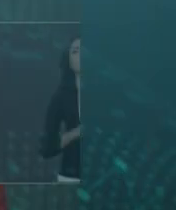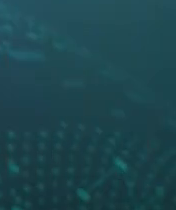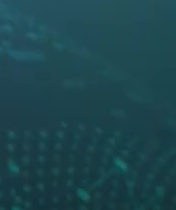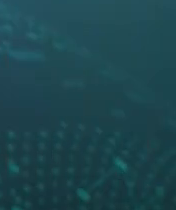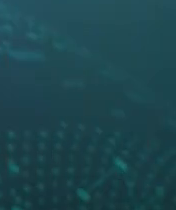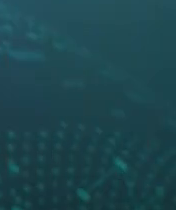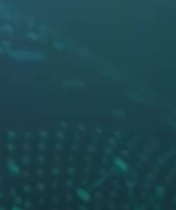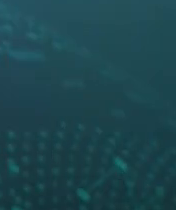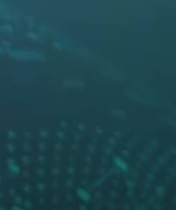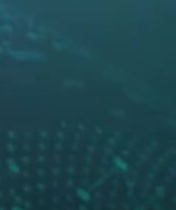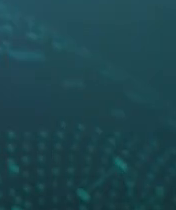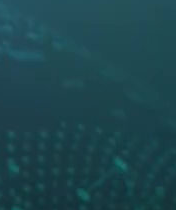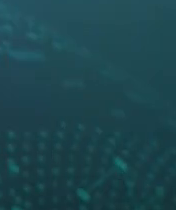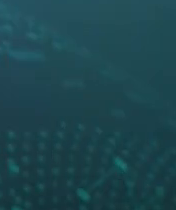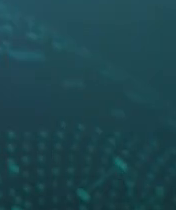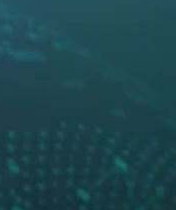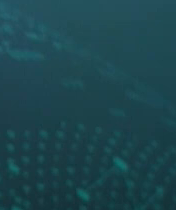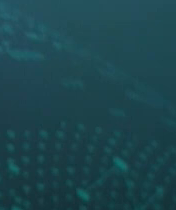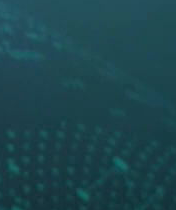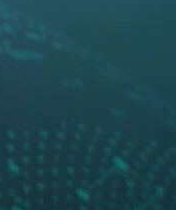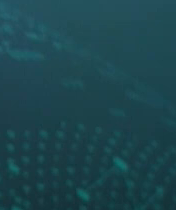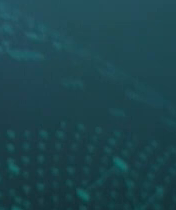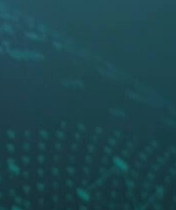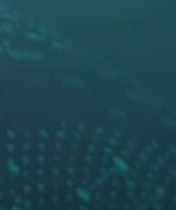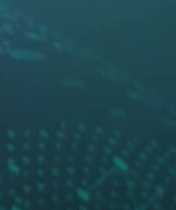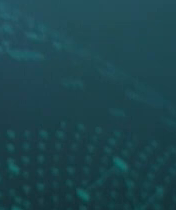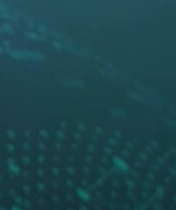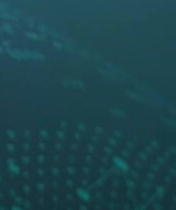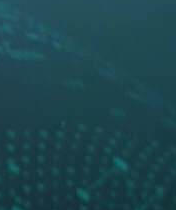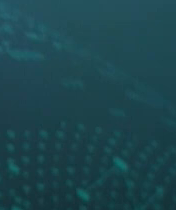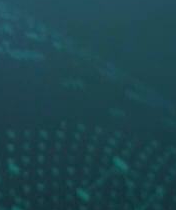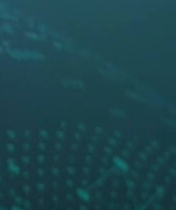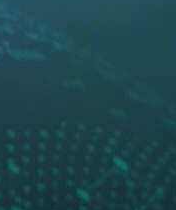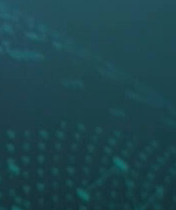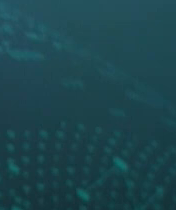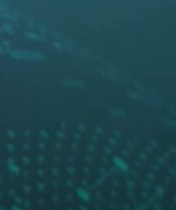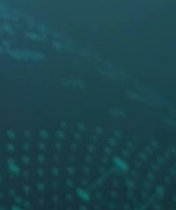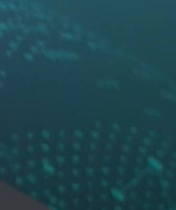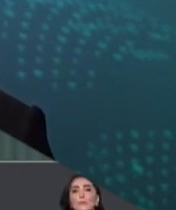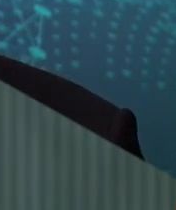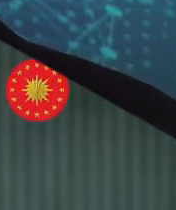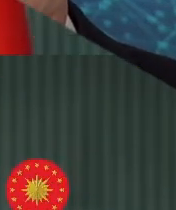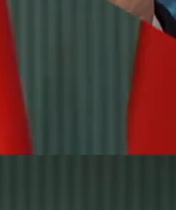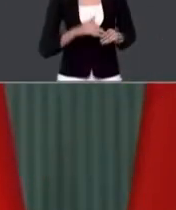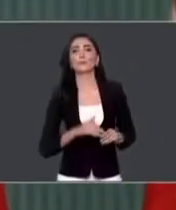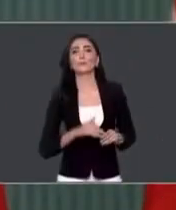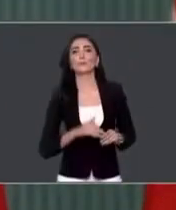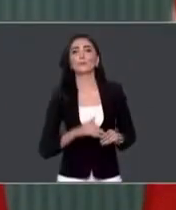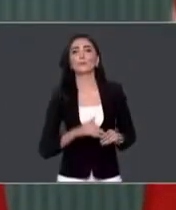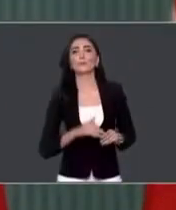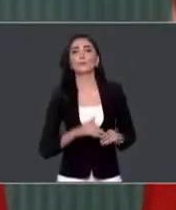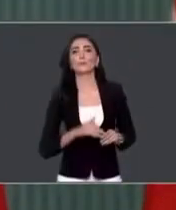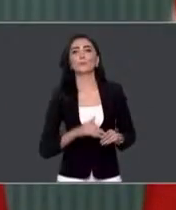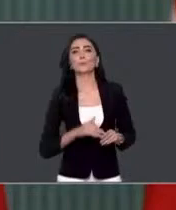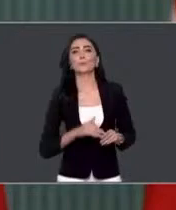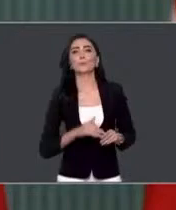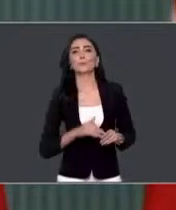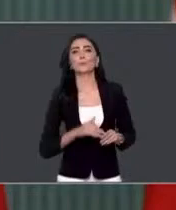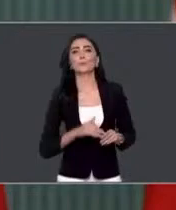yol açtığı afet karşısında ittifak dayanışmasını sergilemek ve taziyelerini iletmek amacıyla